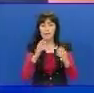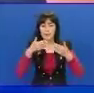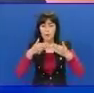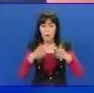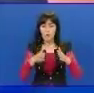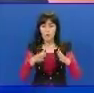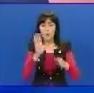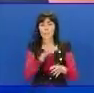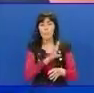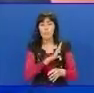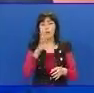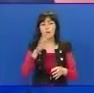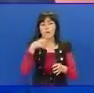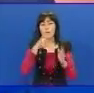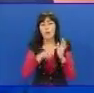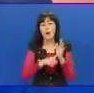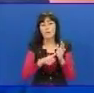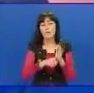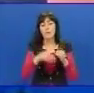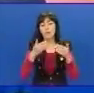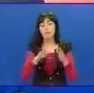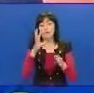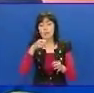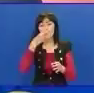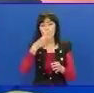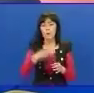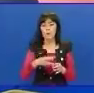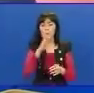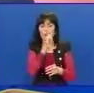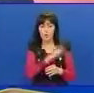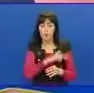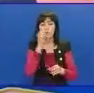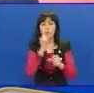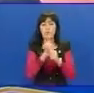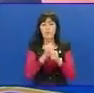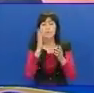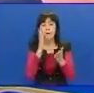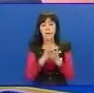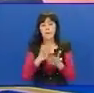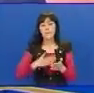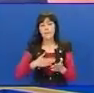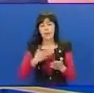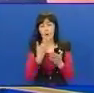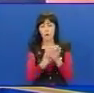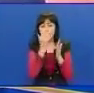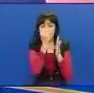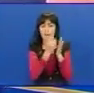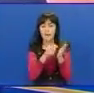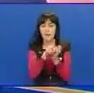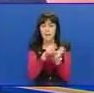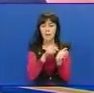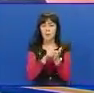бітірді. 562 түлектің 530-ы жұмысқа орналастырды. Ол туралы біздің қолымызда зейнетақы қорынан